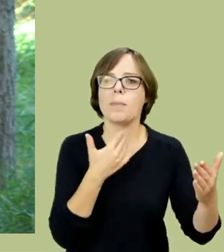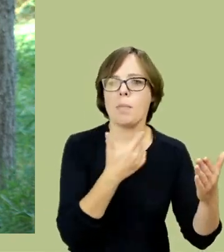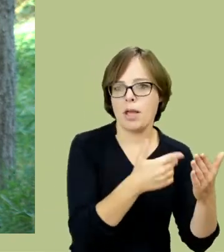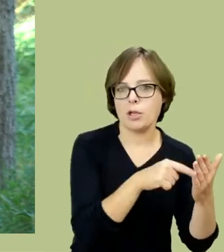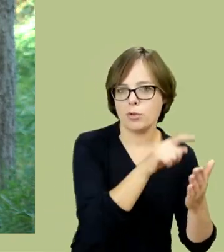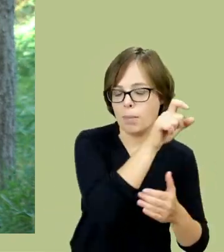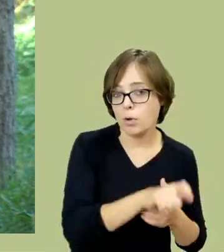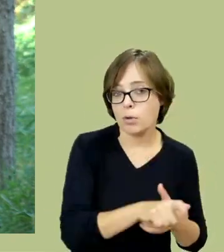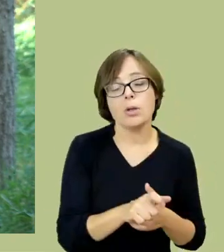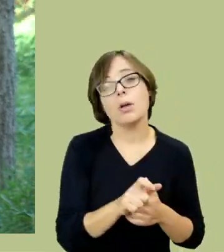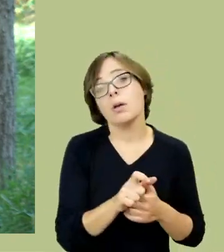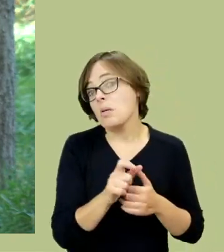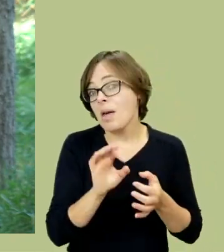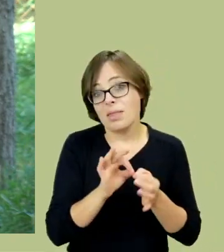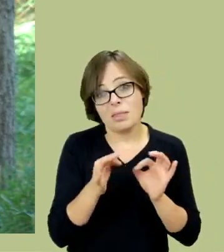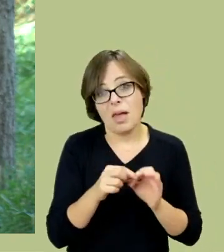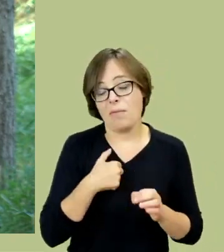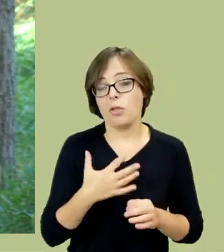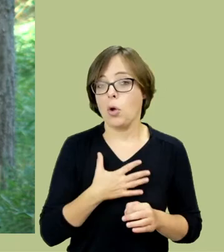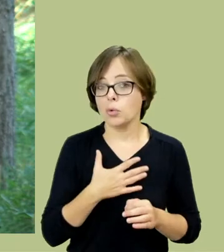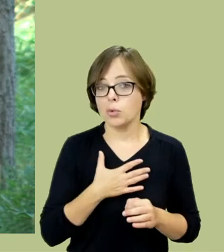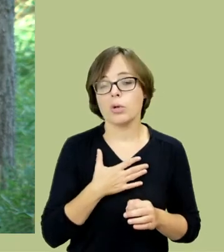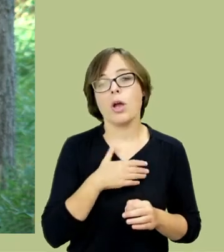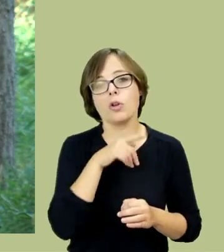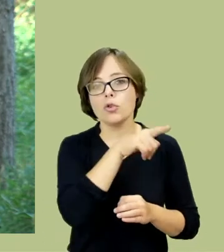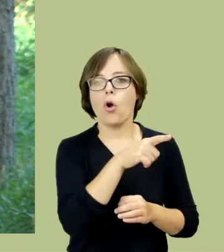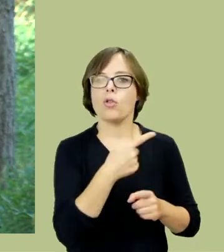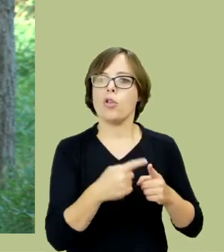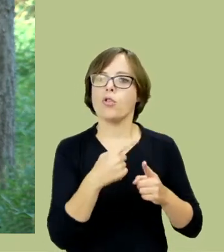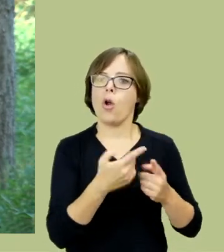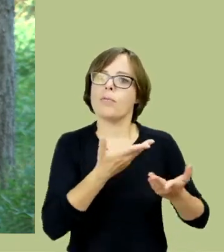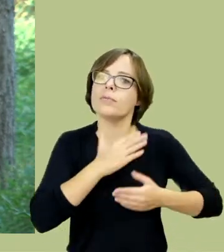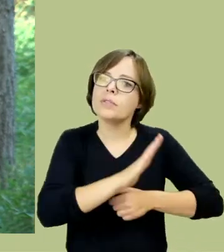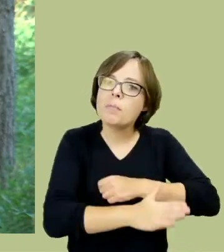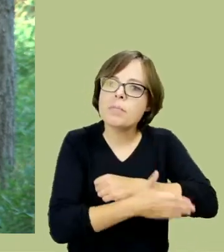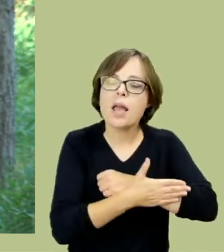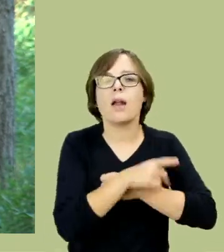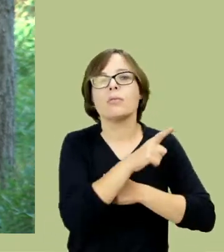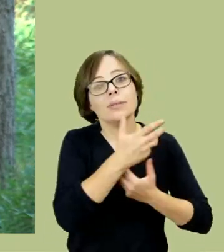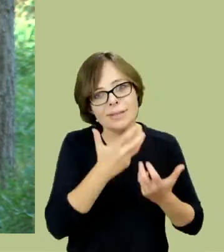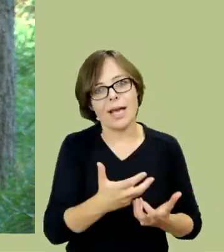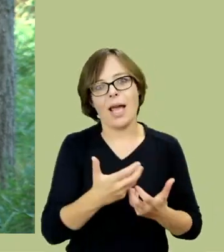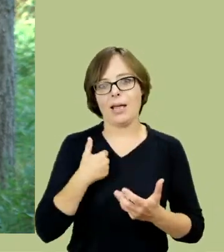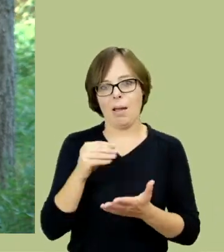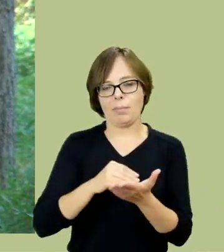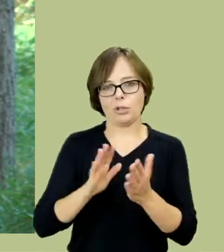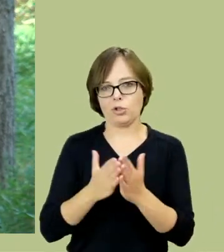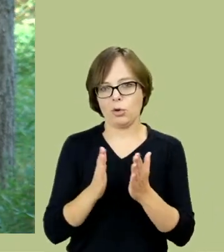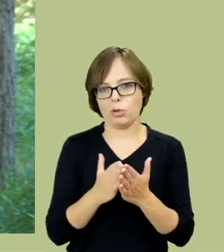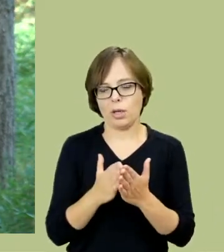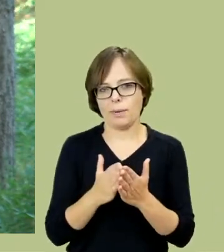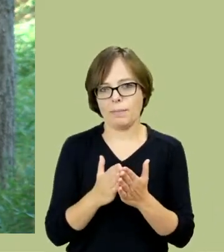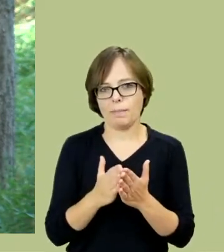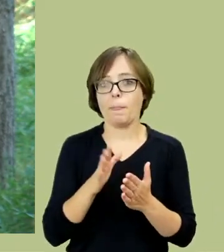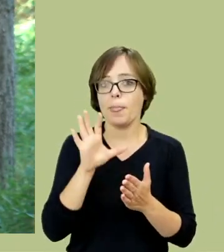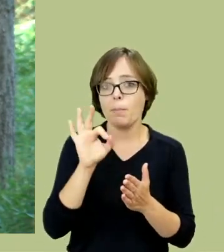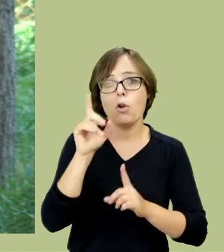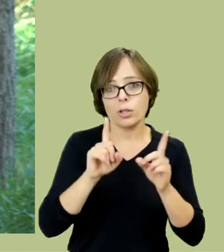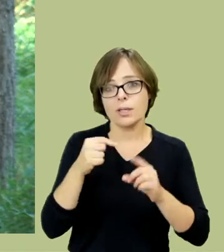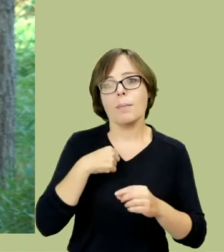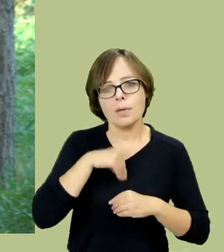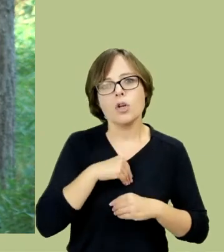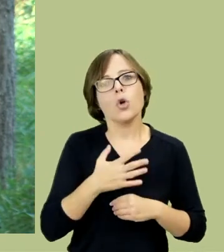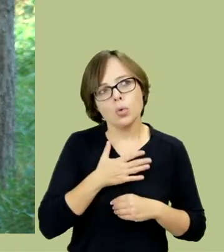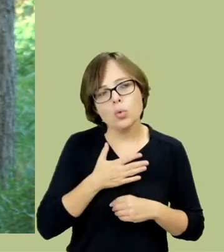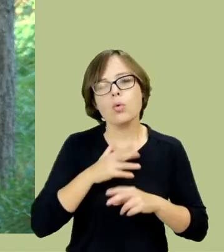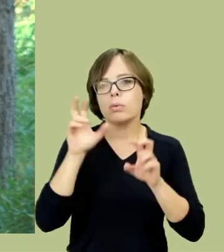nawet poczucie, że wspiera mnie lub czuwa i chce, żeby powstała ta książka, dlatego że bywały chwile kryzysu, kiedy